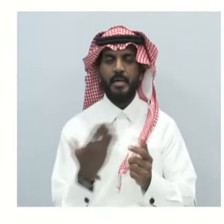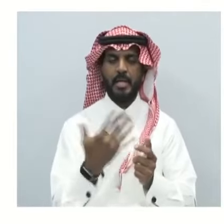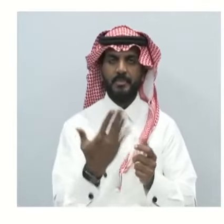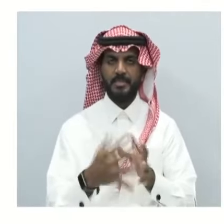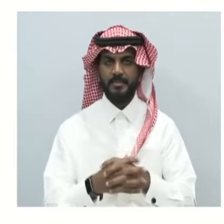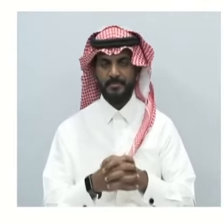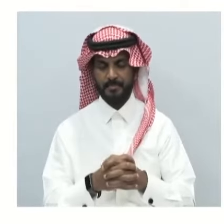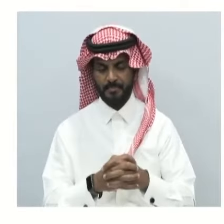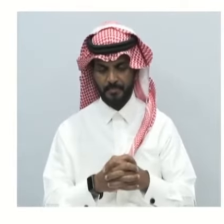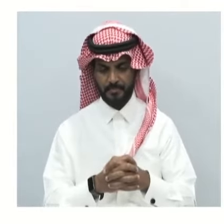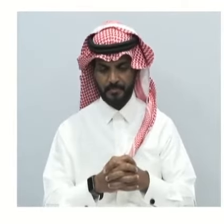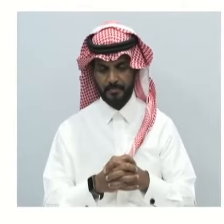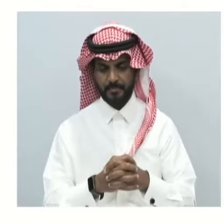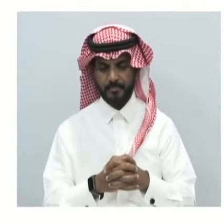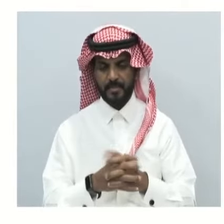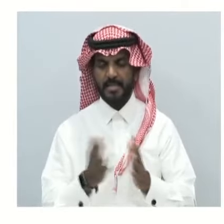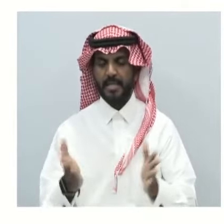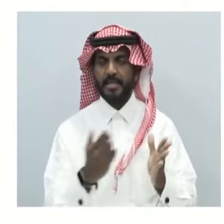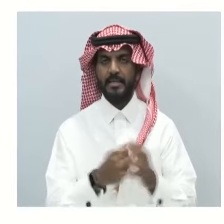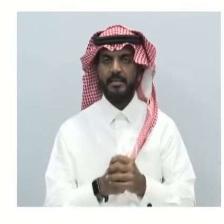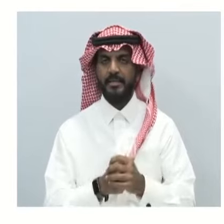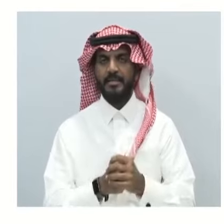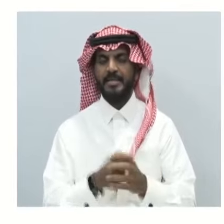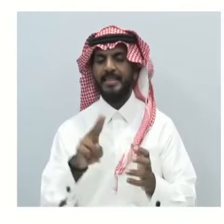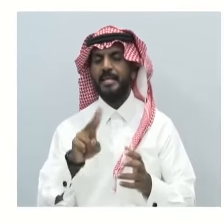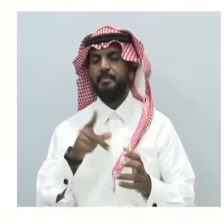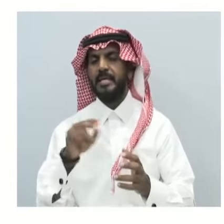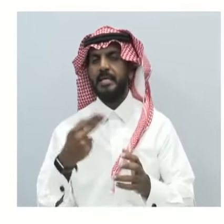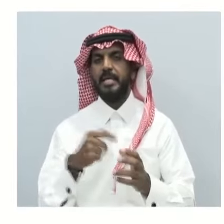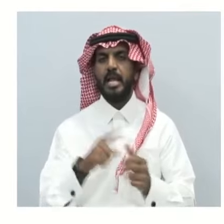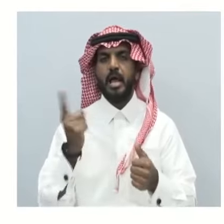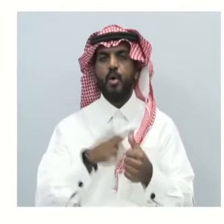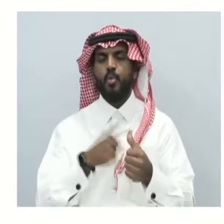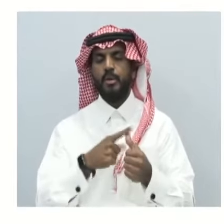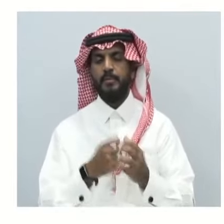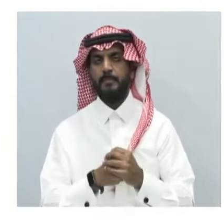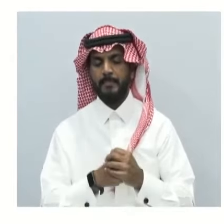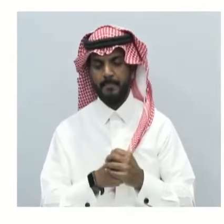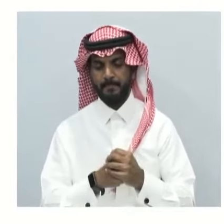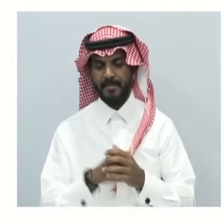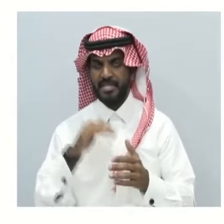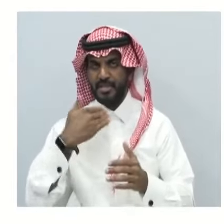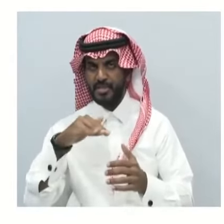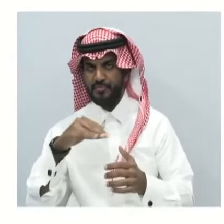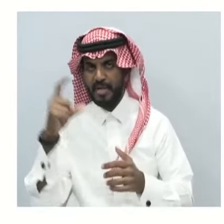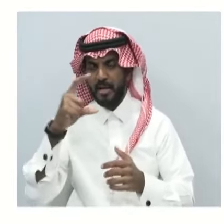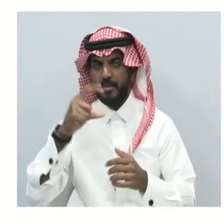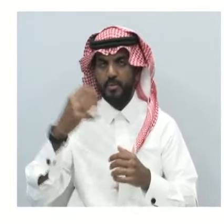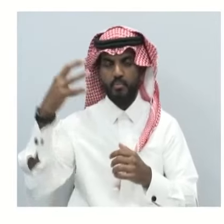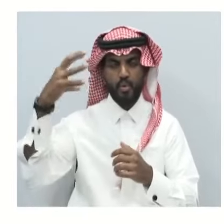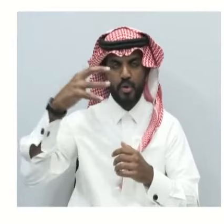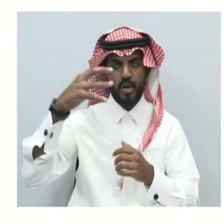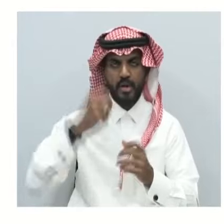الى خمسه يليه بعد ذلك التربيع الاول ليكون نصف القمر مضاءا